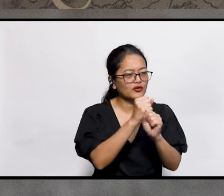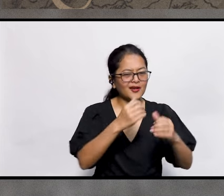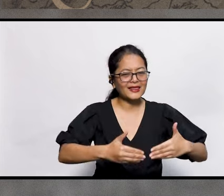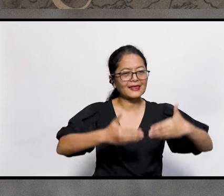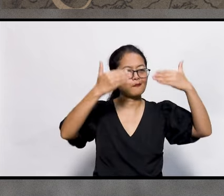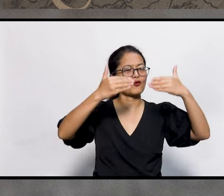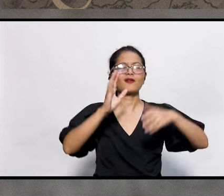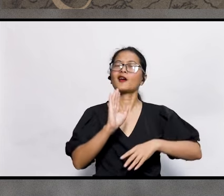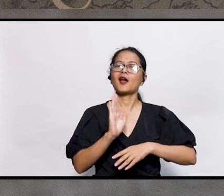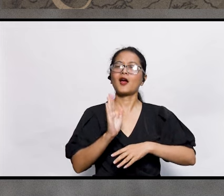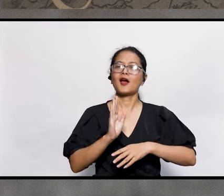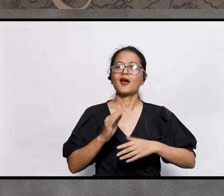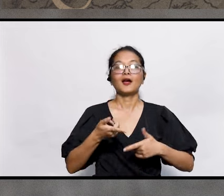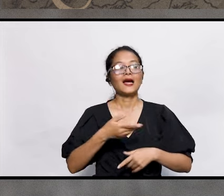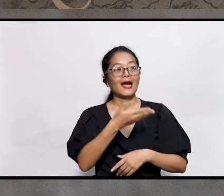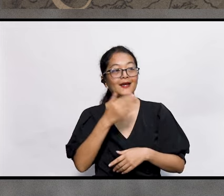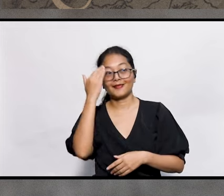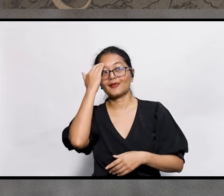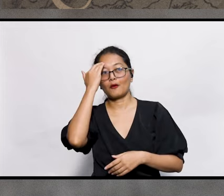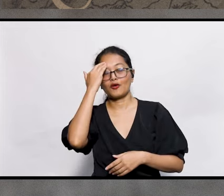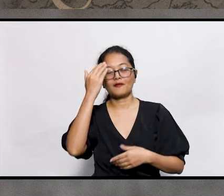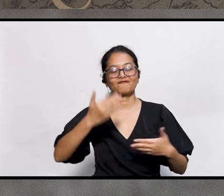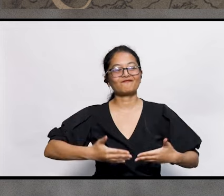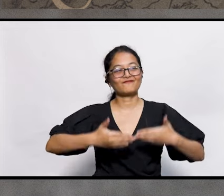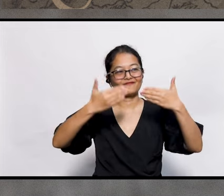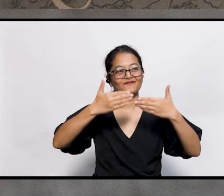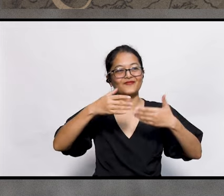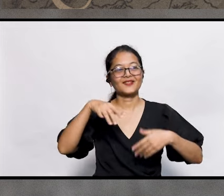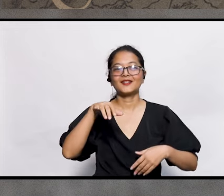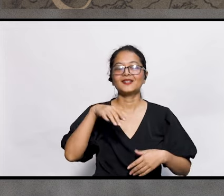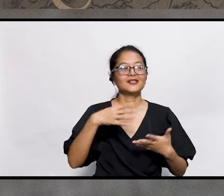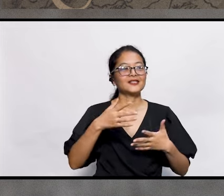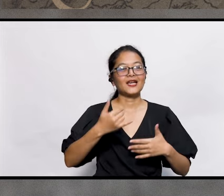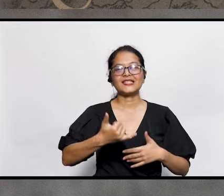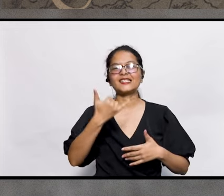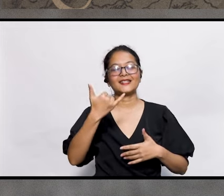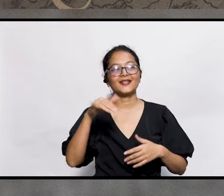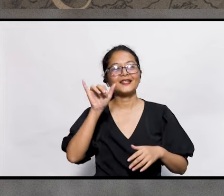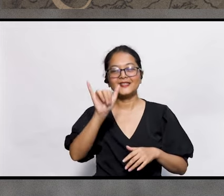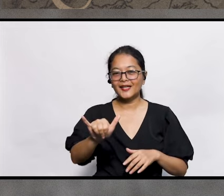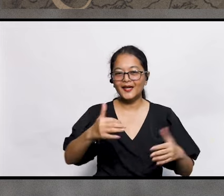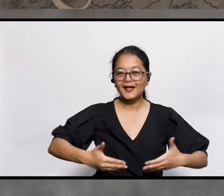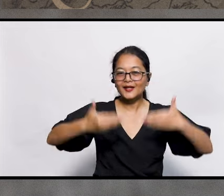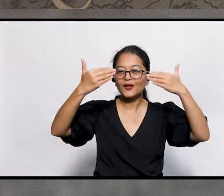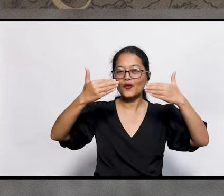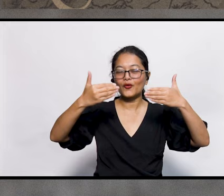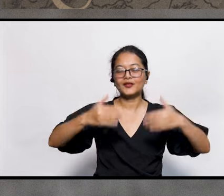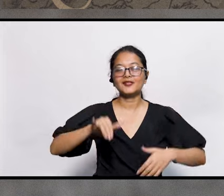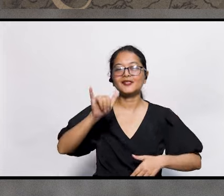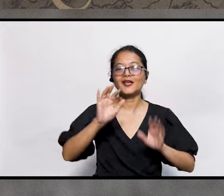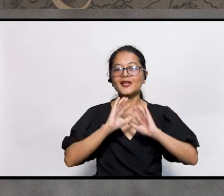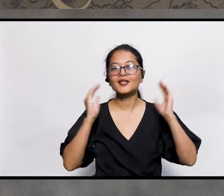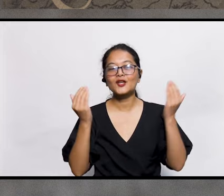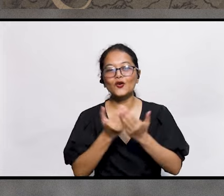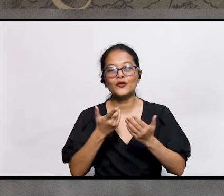Jericho ini anda harus tahu bahwa Jericho is a Gateway City To Kanaan gerbang untuk memasuki tanda